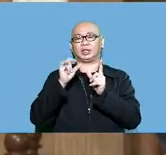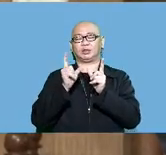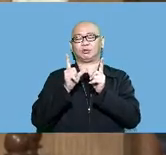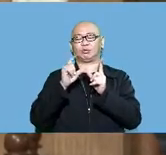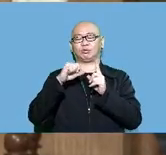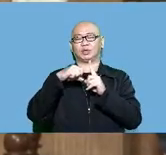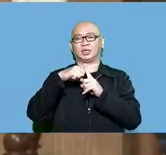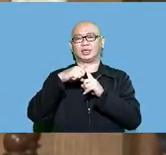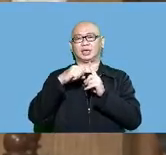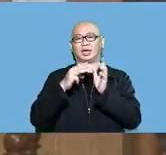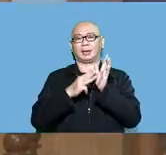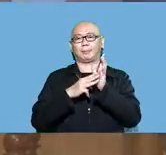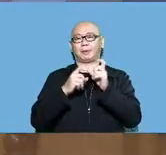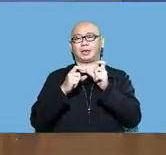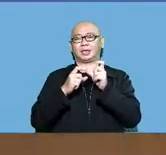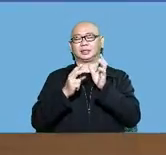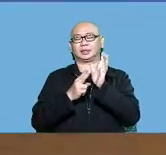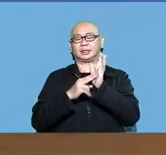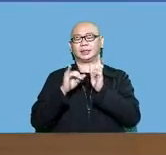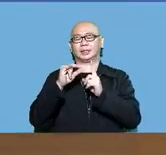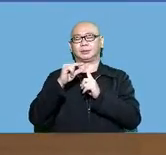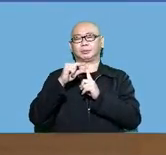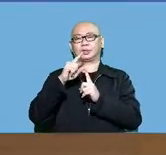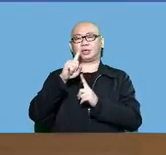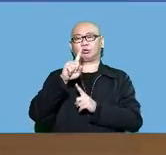MS, NIP